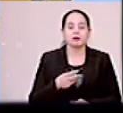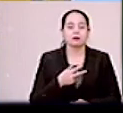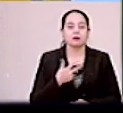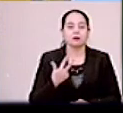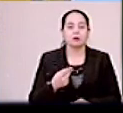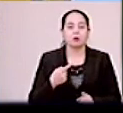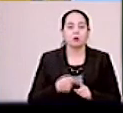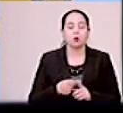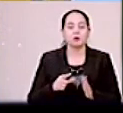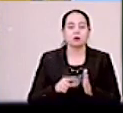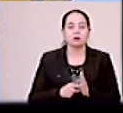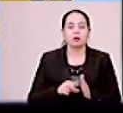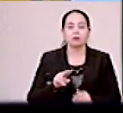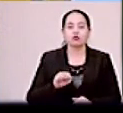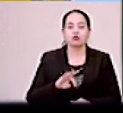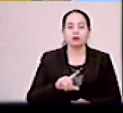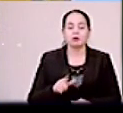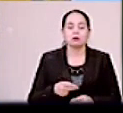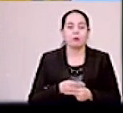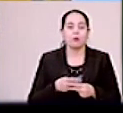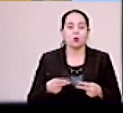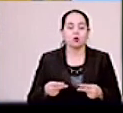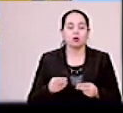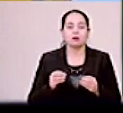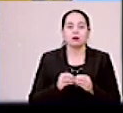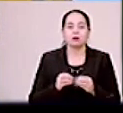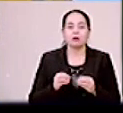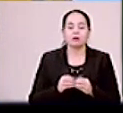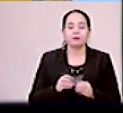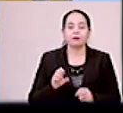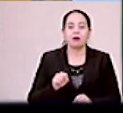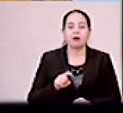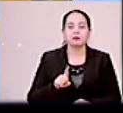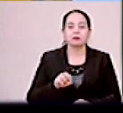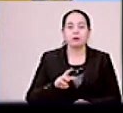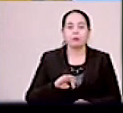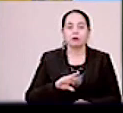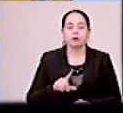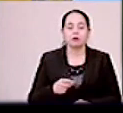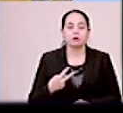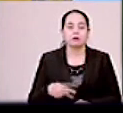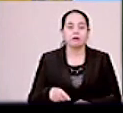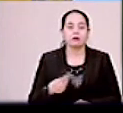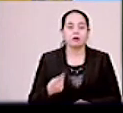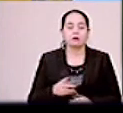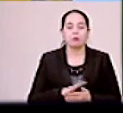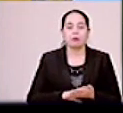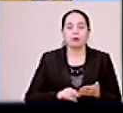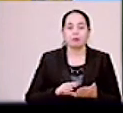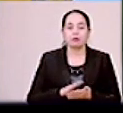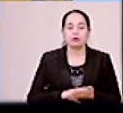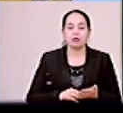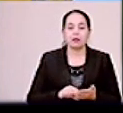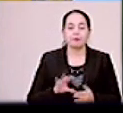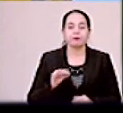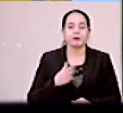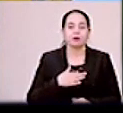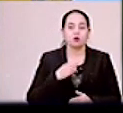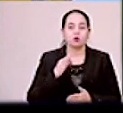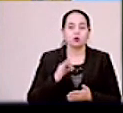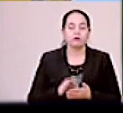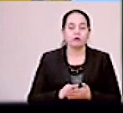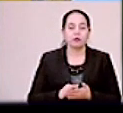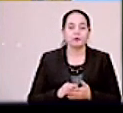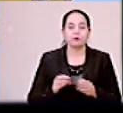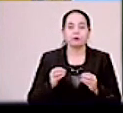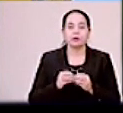плюс 7 в числителе получается 10. А знаменатель 21 переписали, и наш ответ